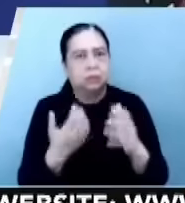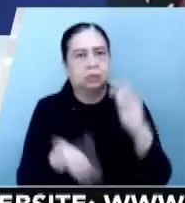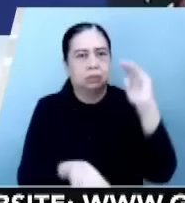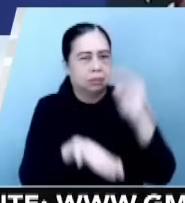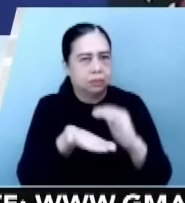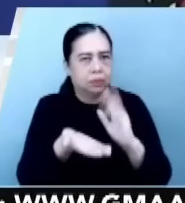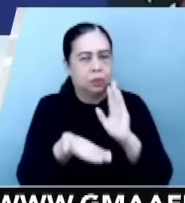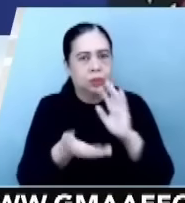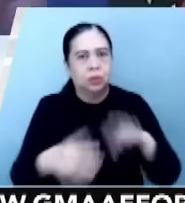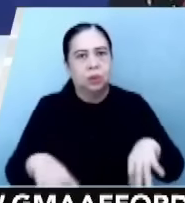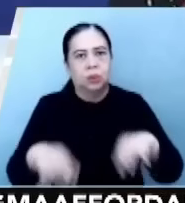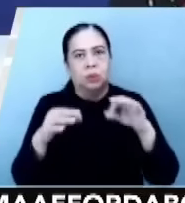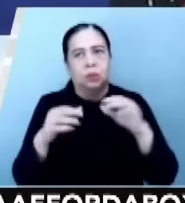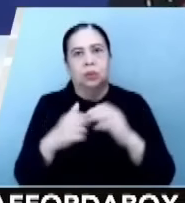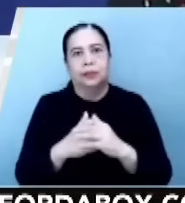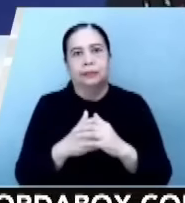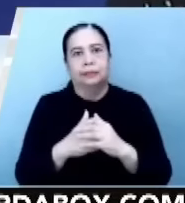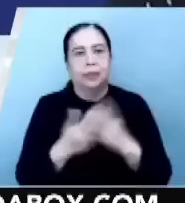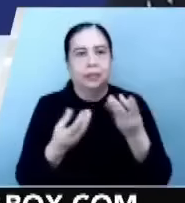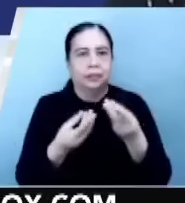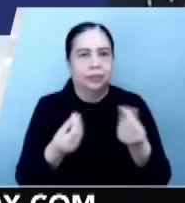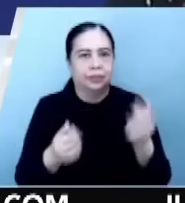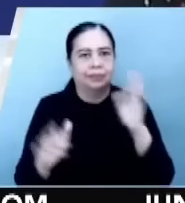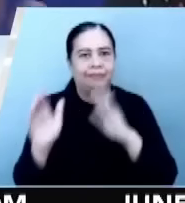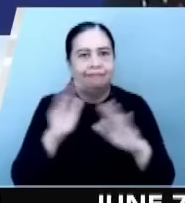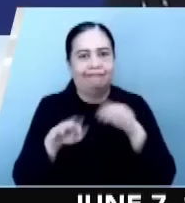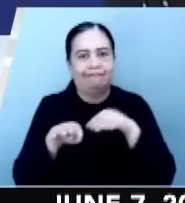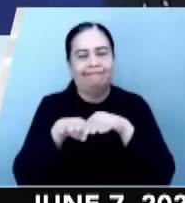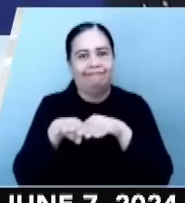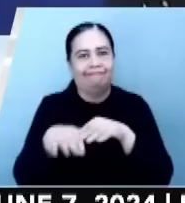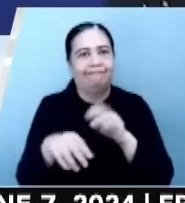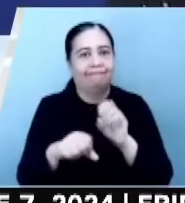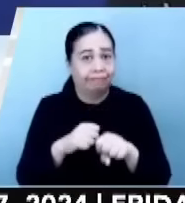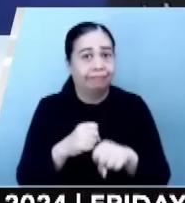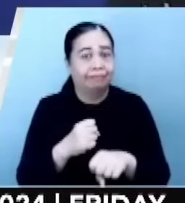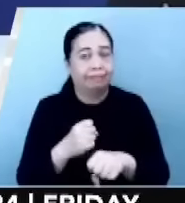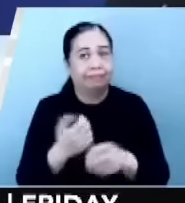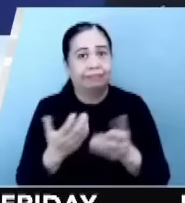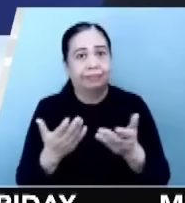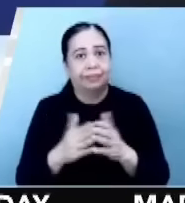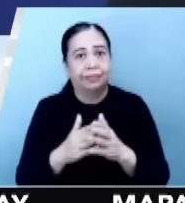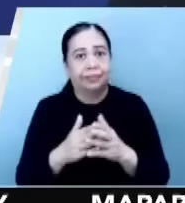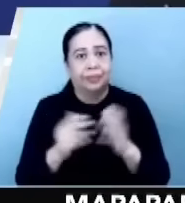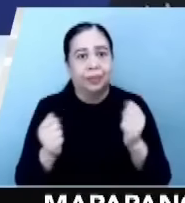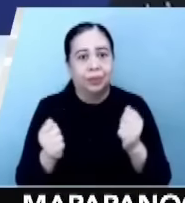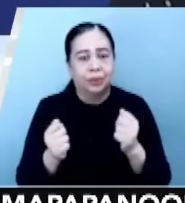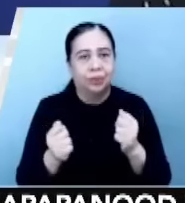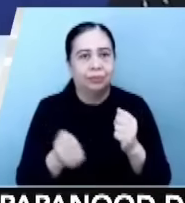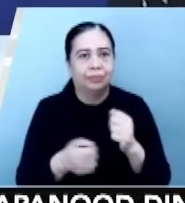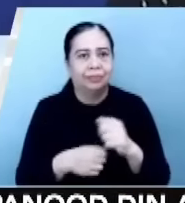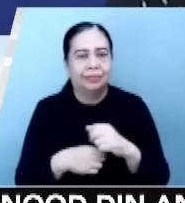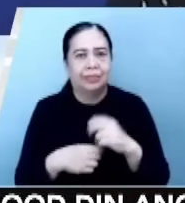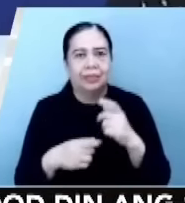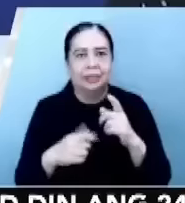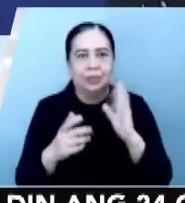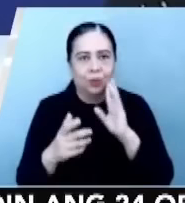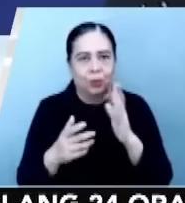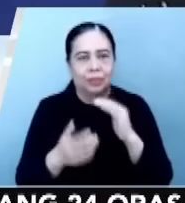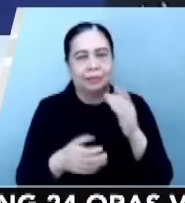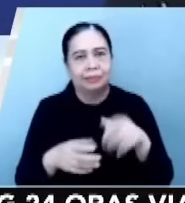to solving some of the traffic problems. So not necessarily eliminate traffic, no? But it will contribute